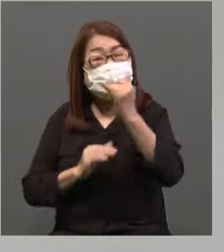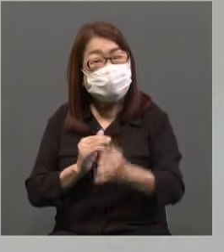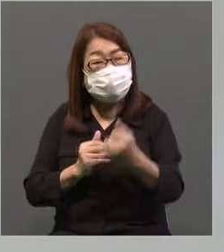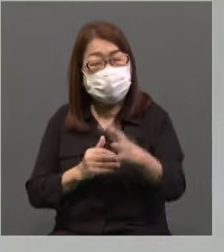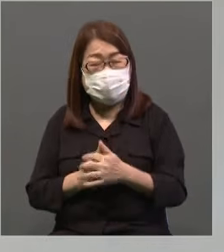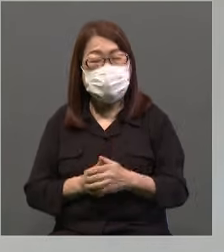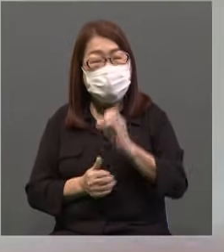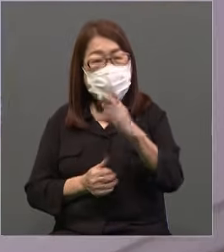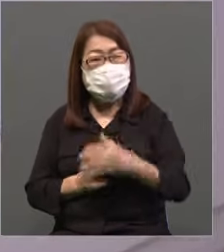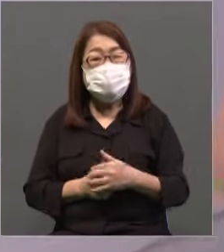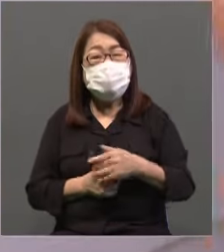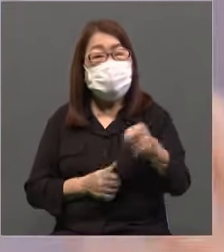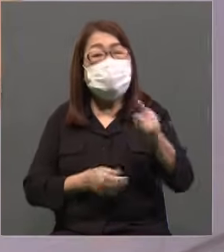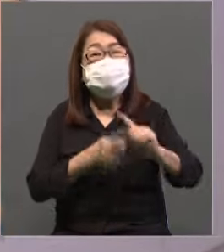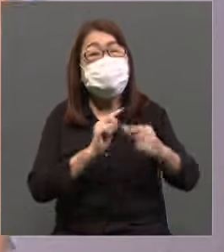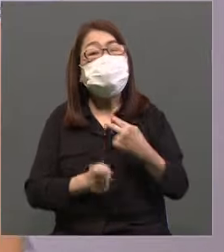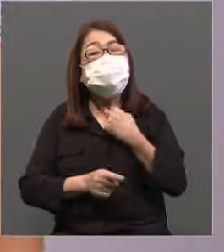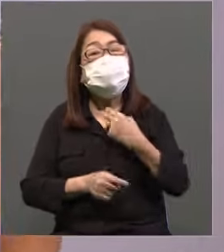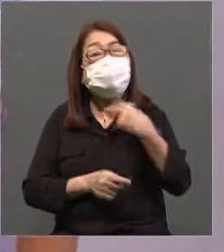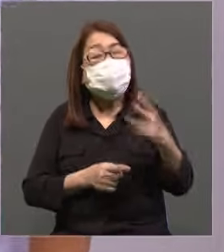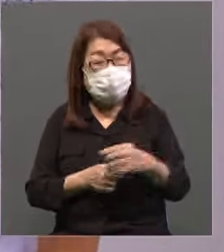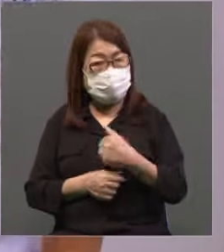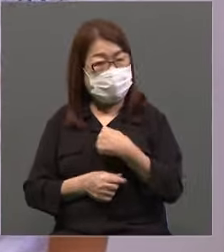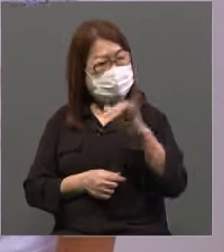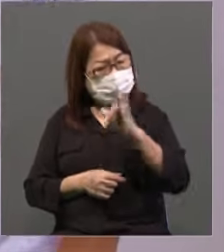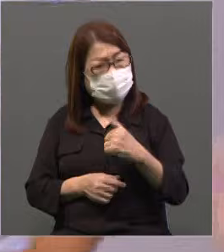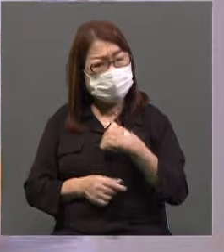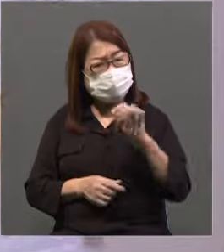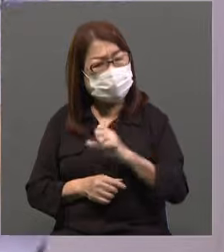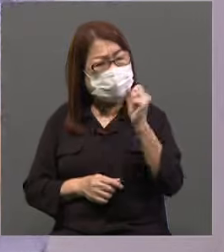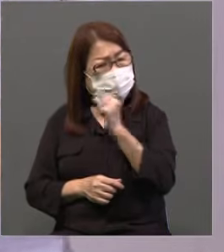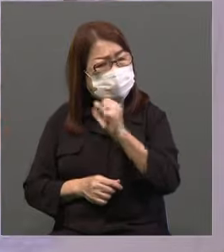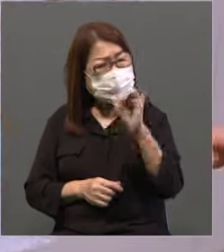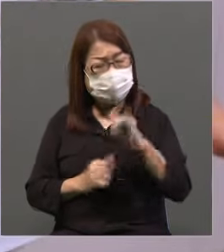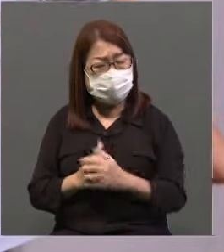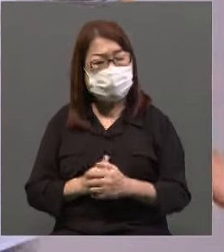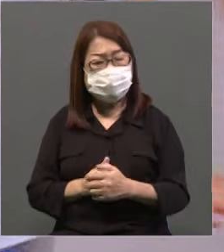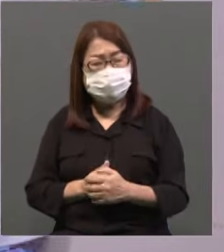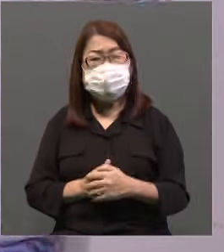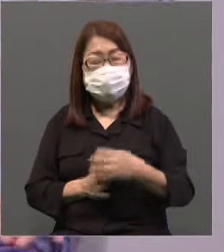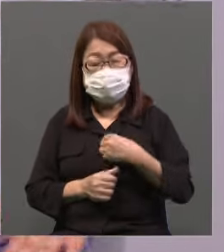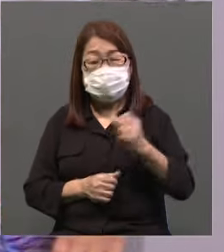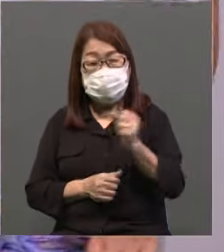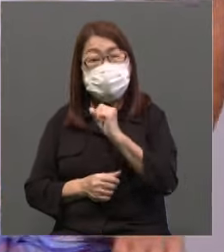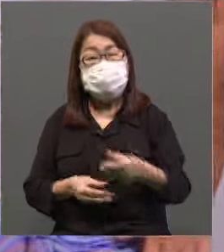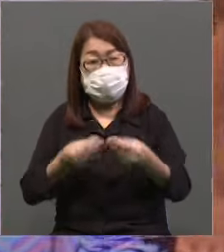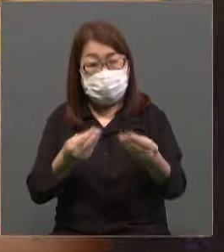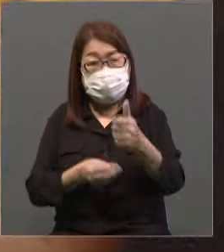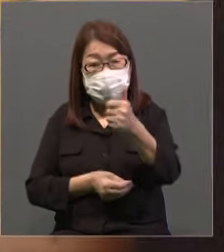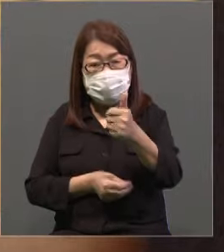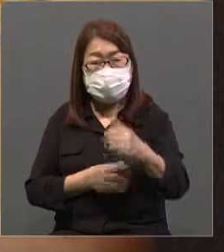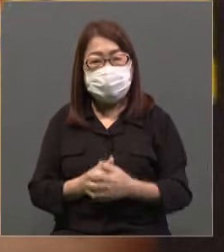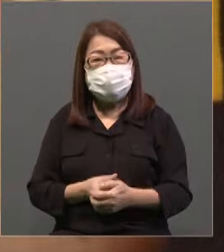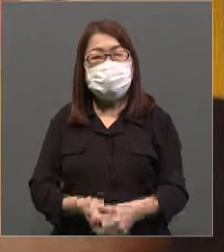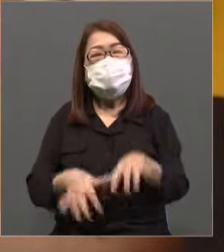โยเคนร้องเพลงกบไปแล้วแต่ภูผายังไม่ได้ร้องเพลงเลยงั้นขอร้องเพลงเซอร์เฟสให้พี่ๆได้ฟังได้ไหมครับ